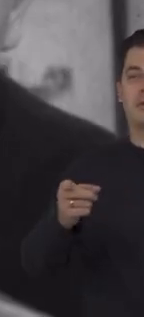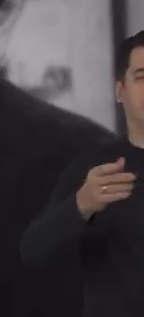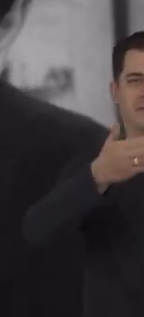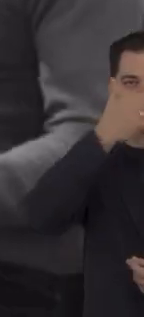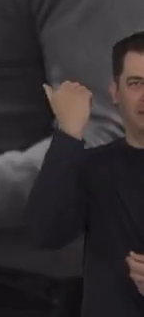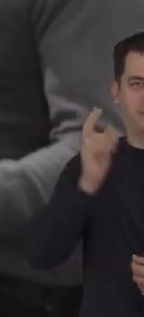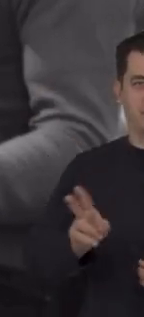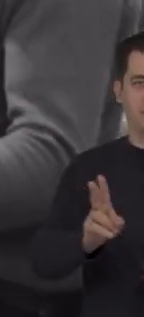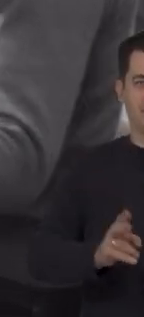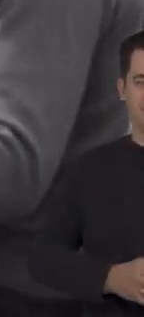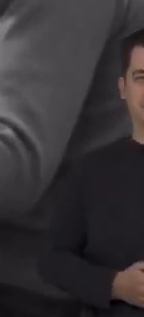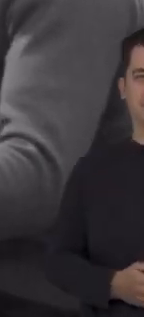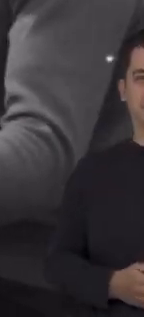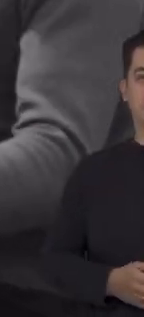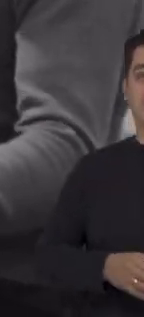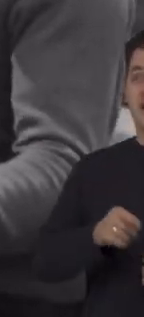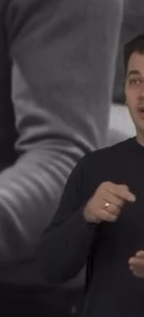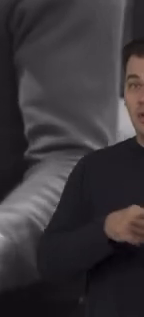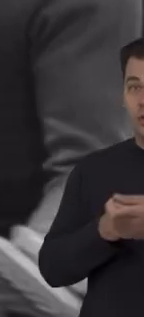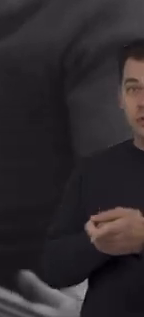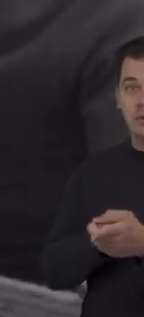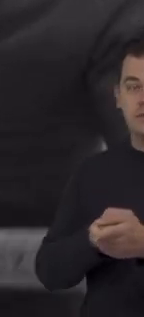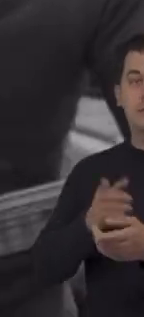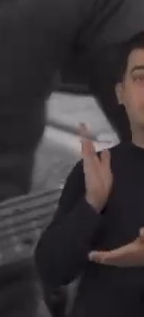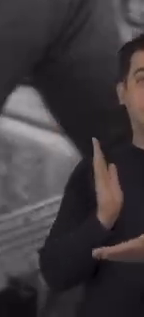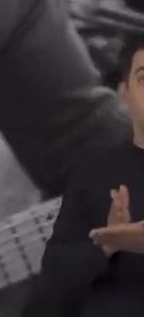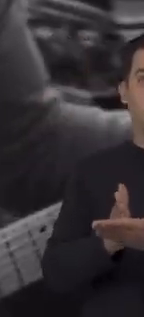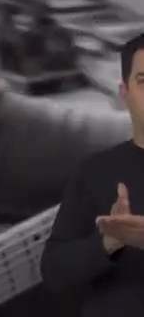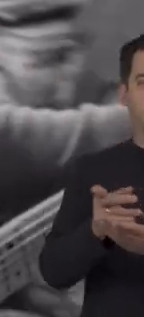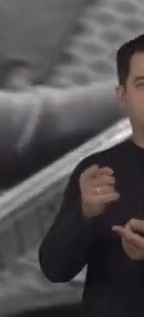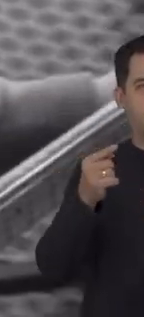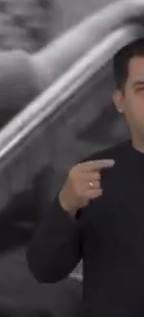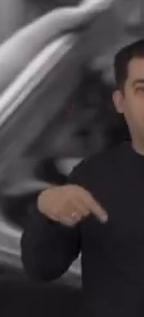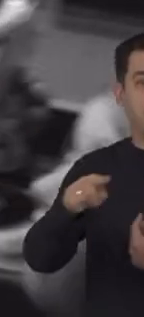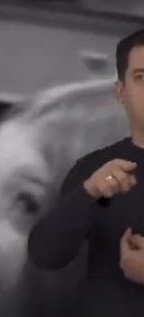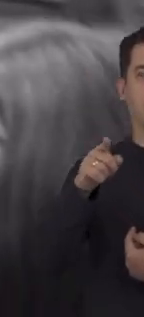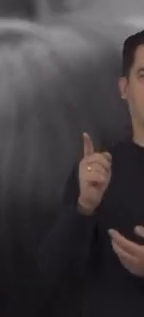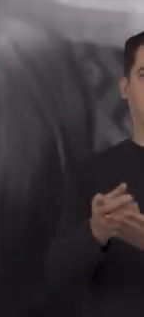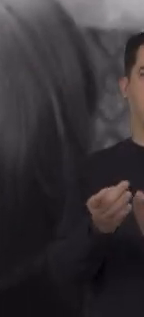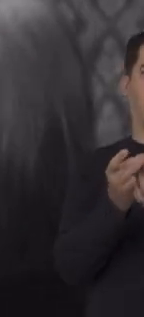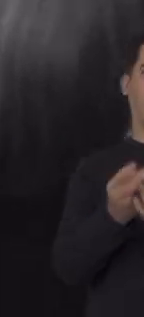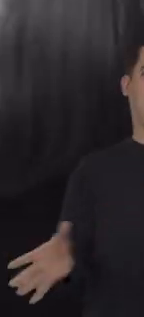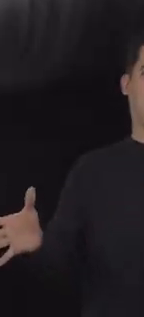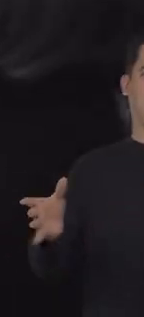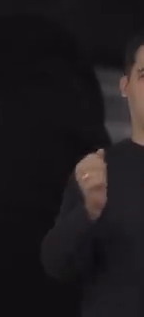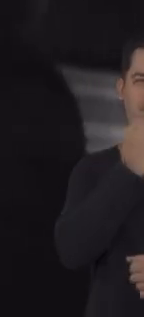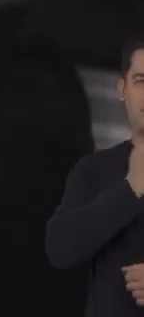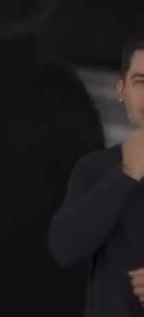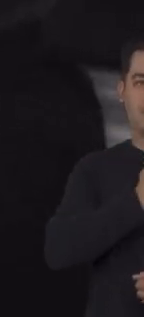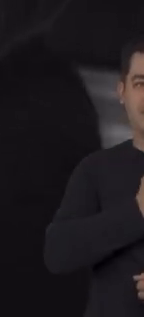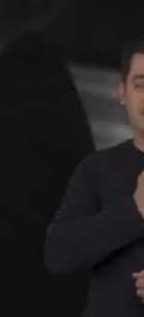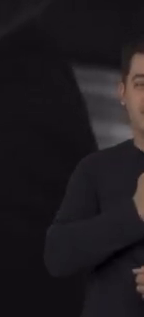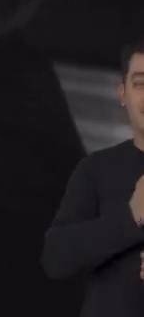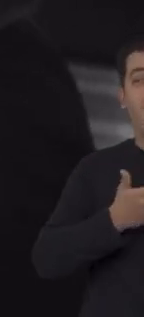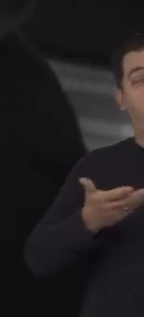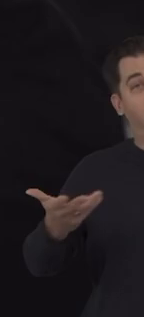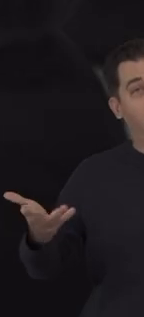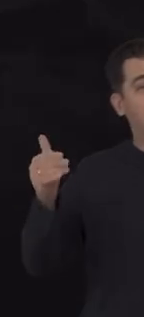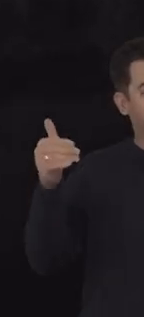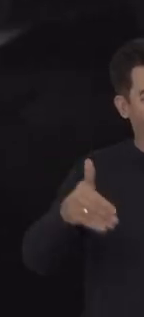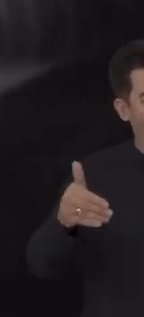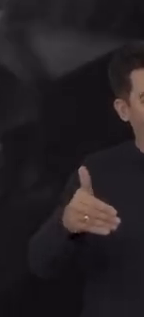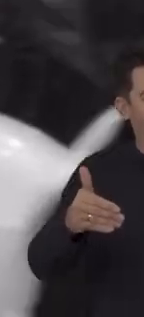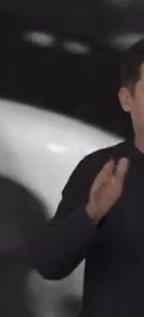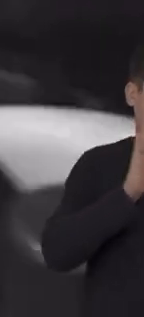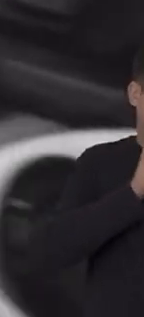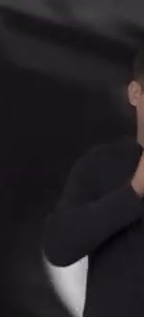pojeje. Mnie mój cud, Beatles wód się rozkleił. No a najgorsze chyba,